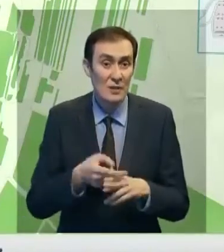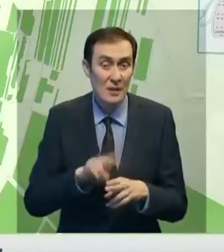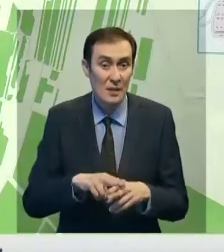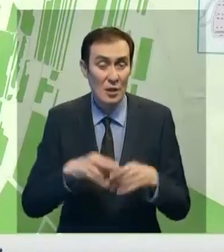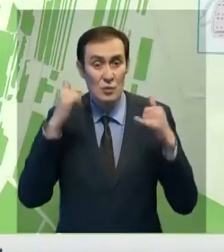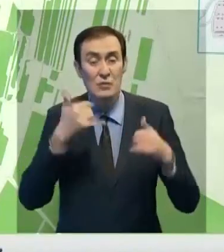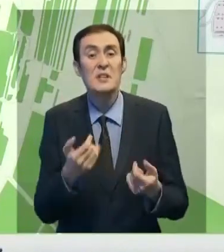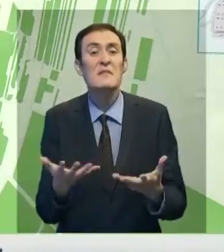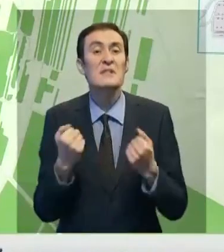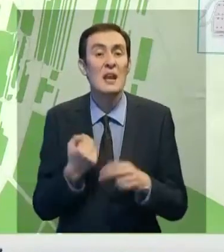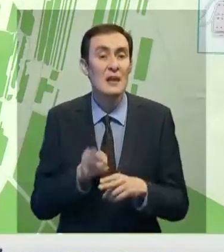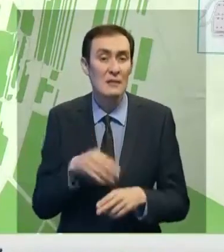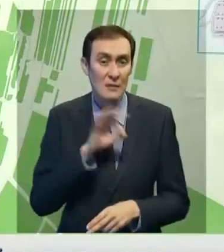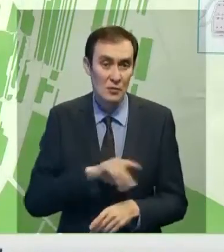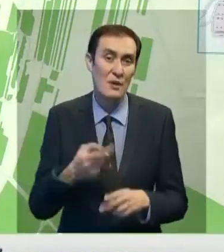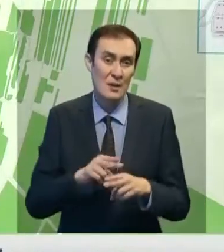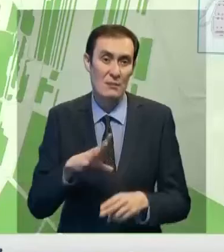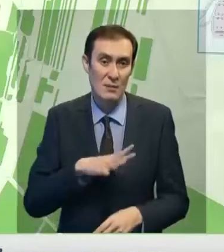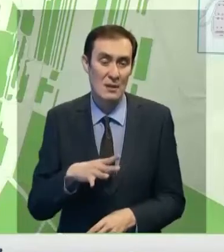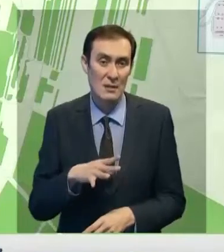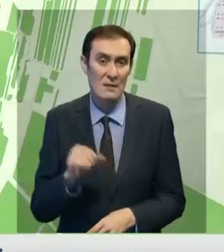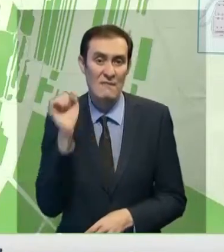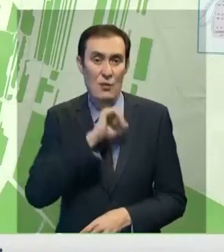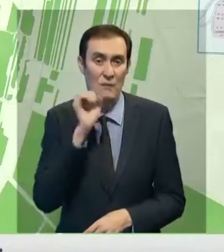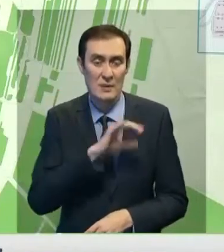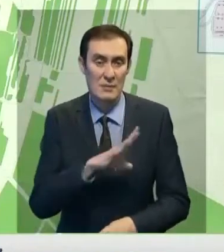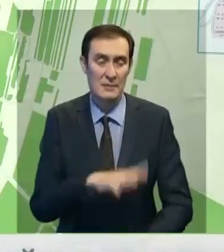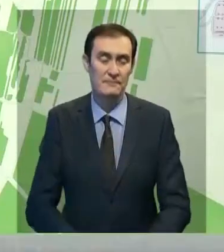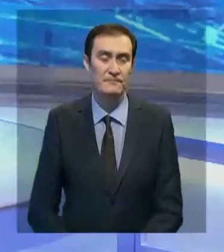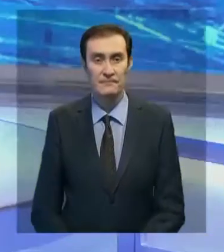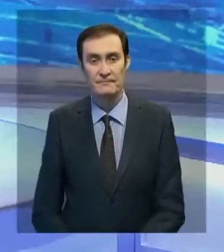это было взято, и выяснилось, что это уже был ворованный скот.